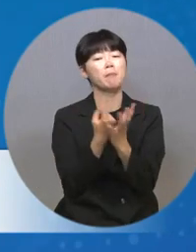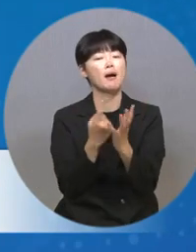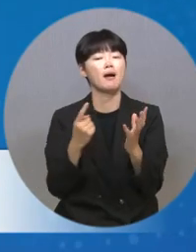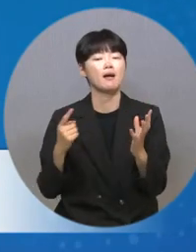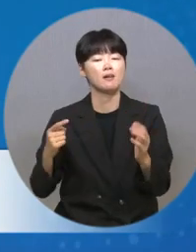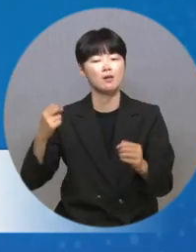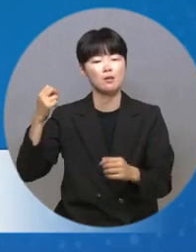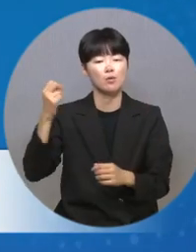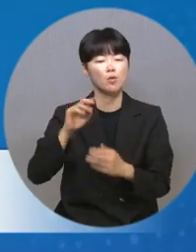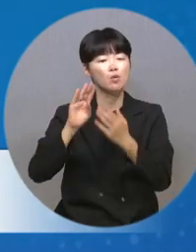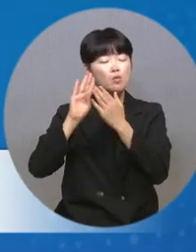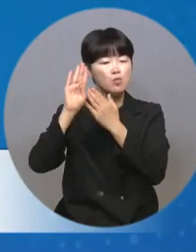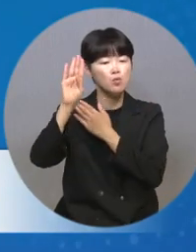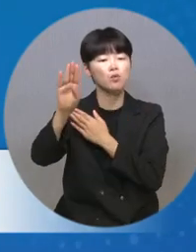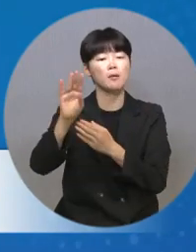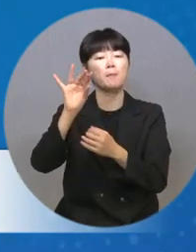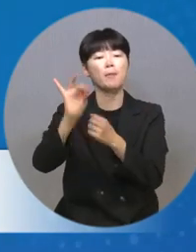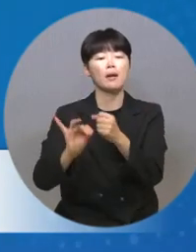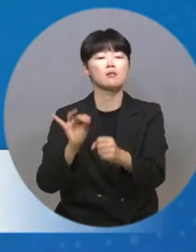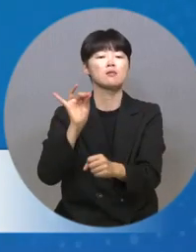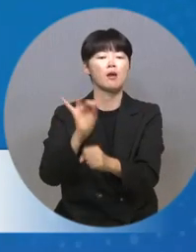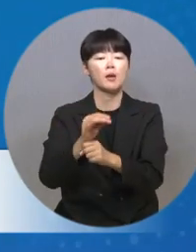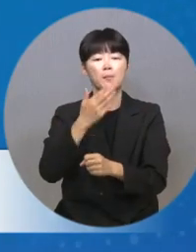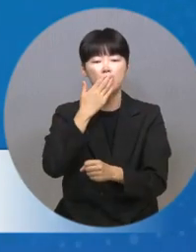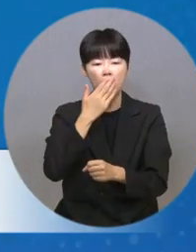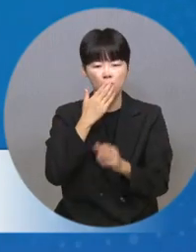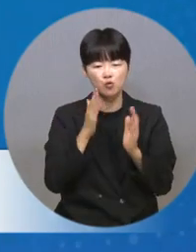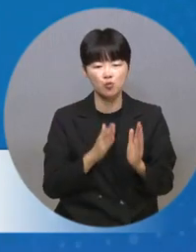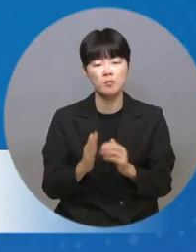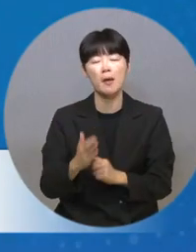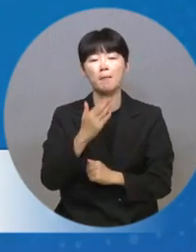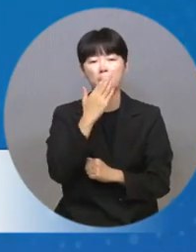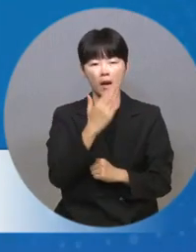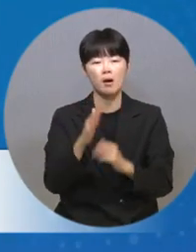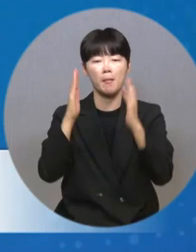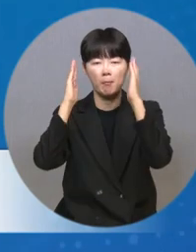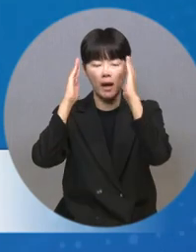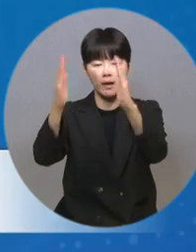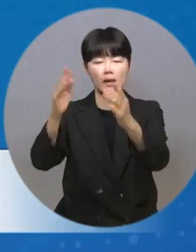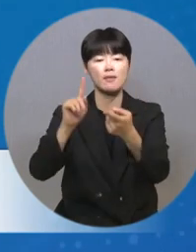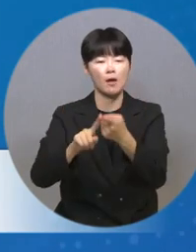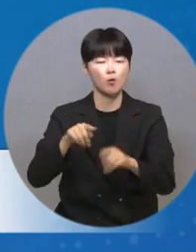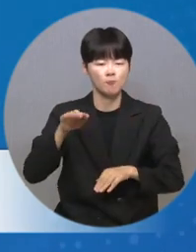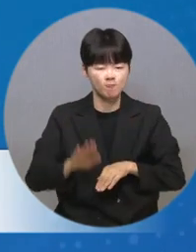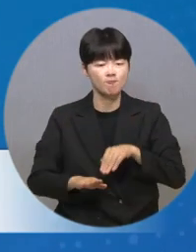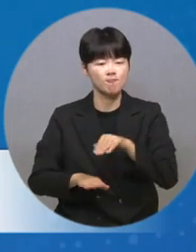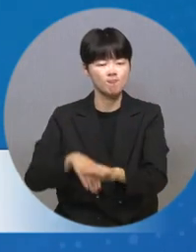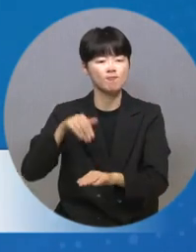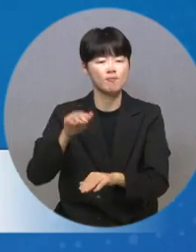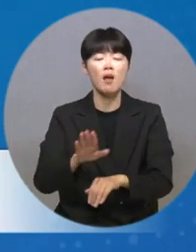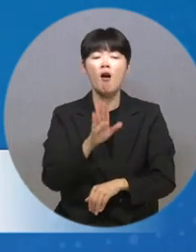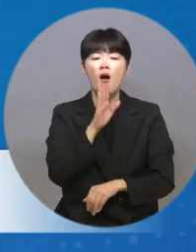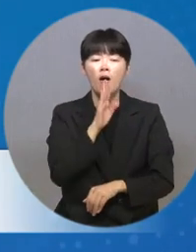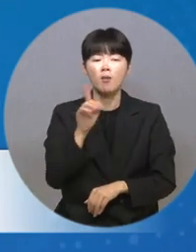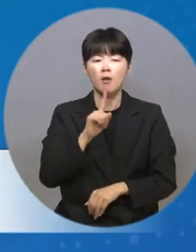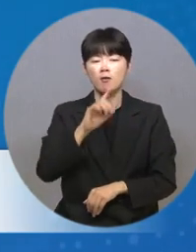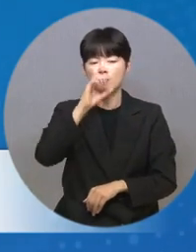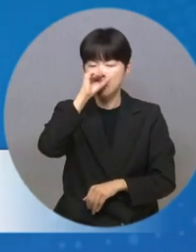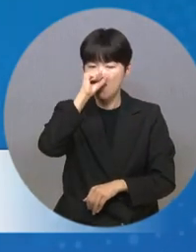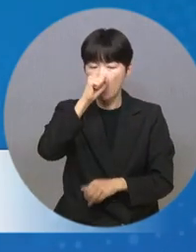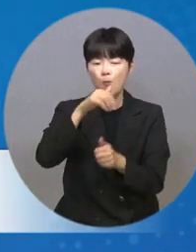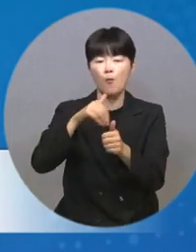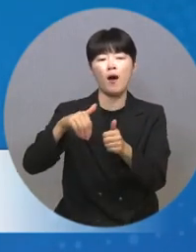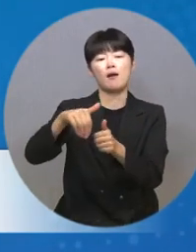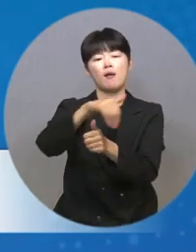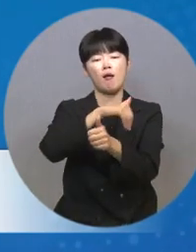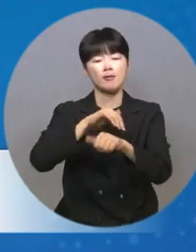미래 100년의 맥거리를 준비할 수 있다고 해서 그 방향으로 가서 정말 그린 청정도시의 기능이 다 이루어질 수